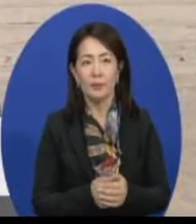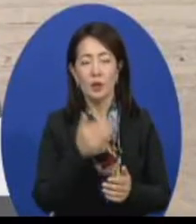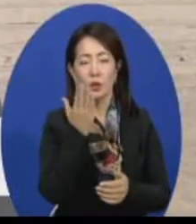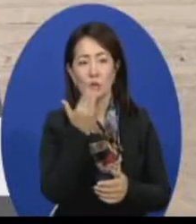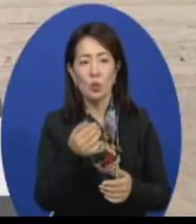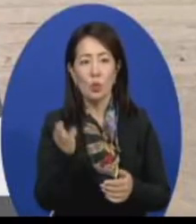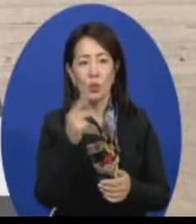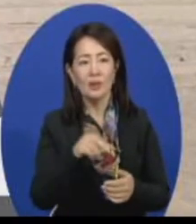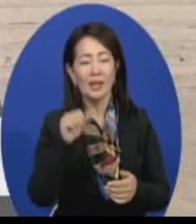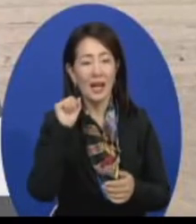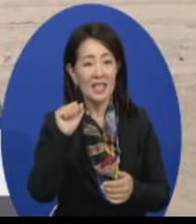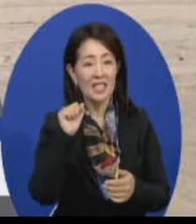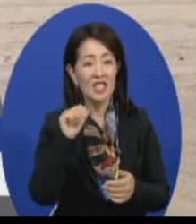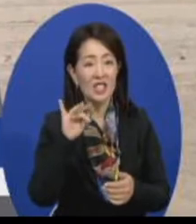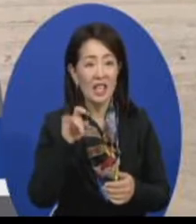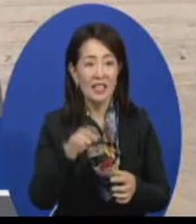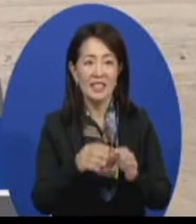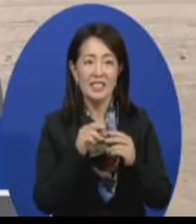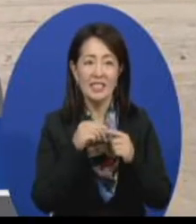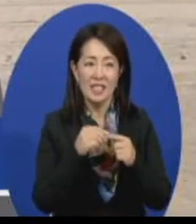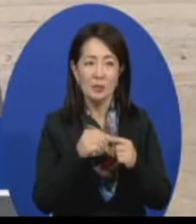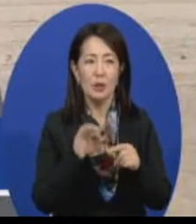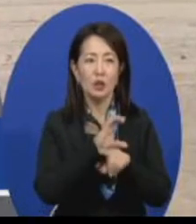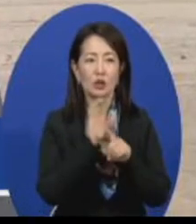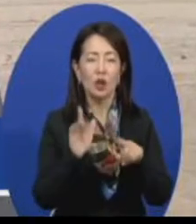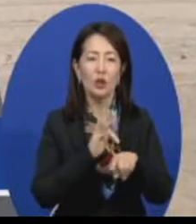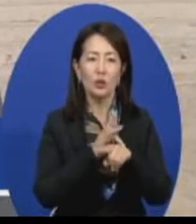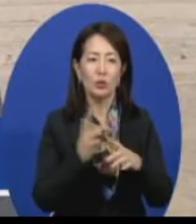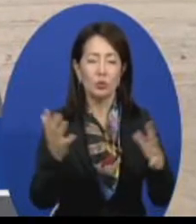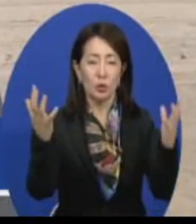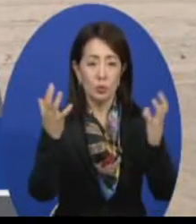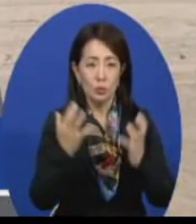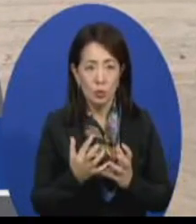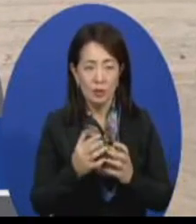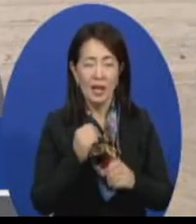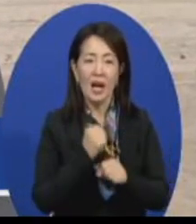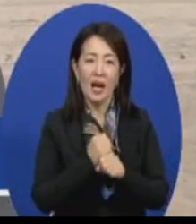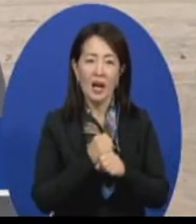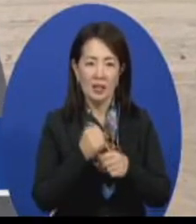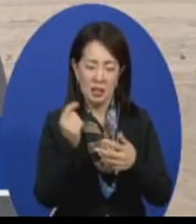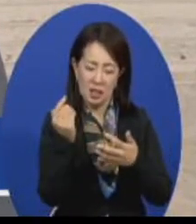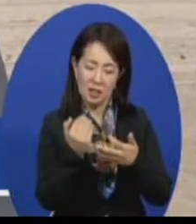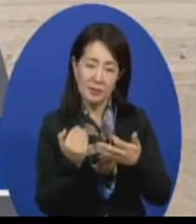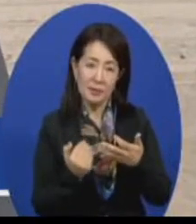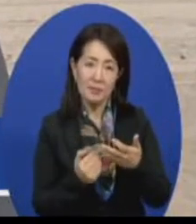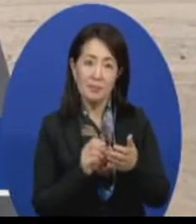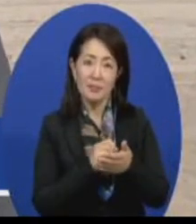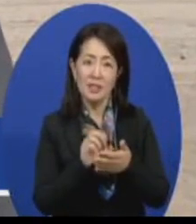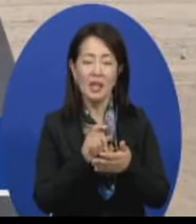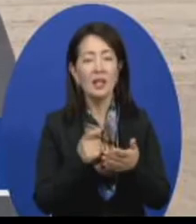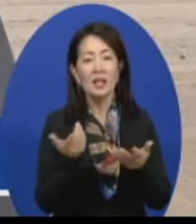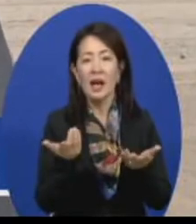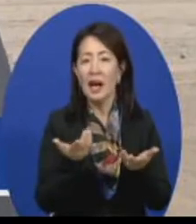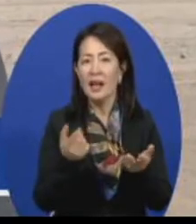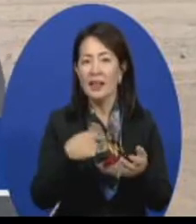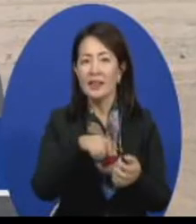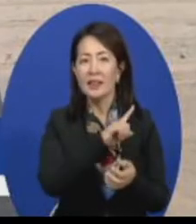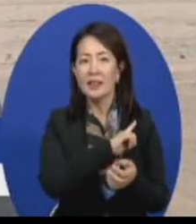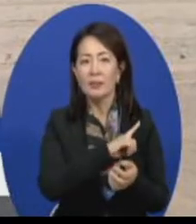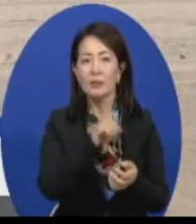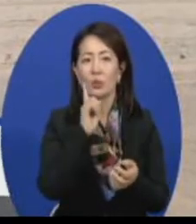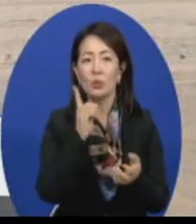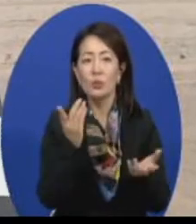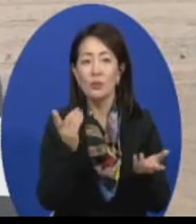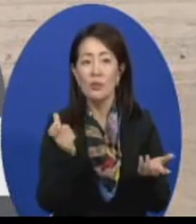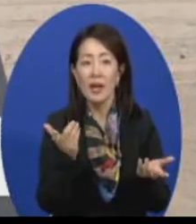шууд арчлалын зарчмаар буюу одоо тэгээд соёлын төвдөө цуглаад за ажил үйлчлэгээнүүдэд жагсааж бичээд тэндээсээ аль нь одоо нэн төрөнд юм бэ гэдэг